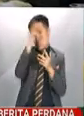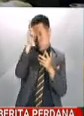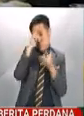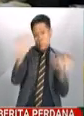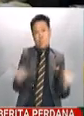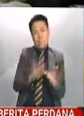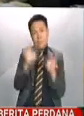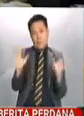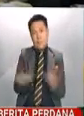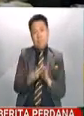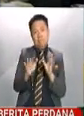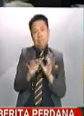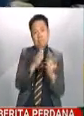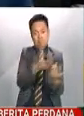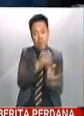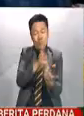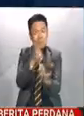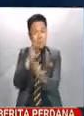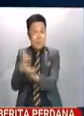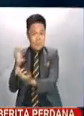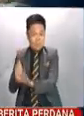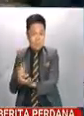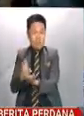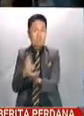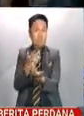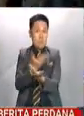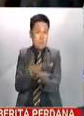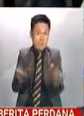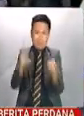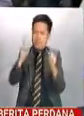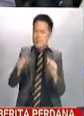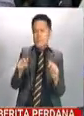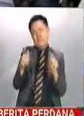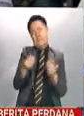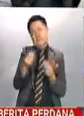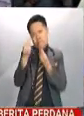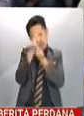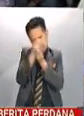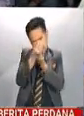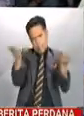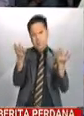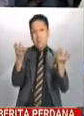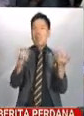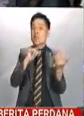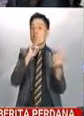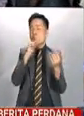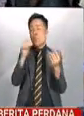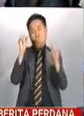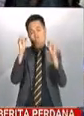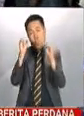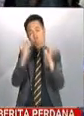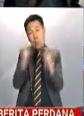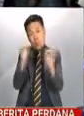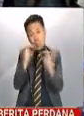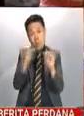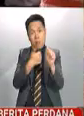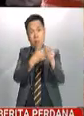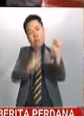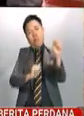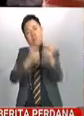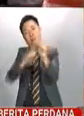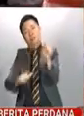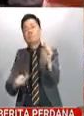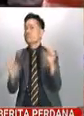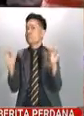kemudahan kepada rakyat perlu diperjelas dan diwar-warkan supaya tiada pihak yang tercicir daripada menikmati manfaat